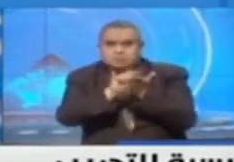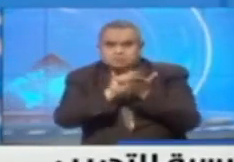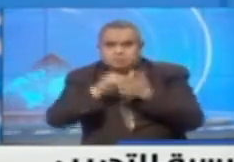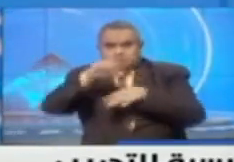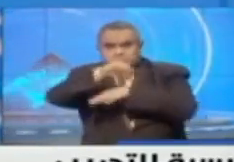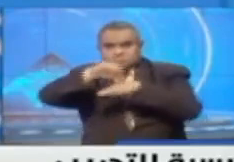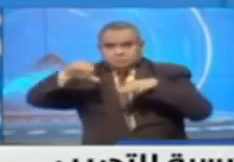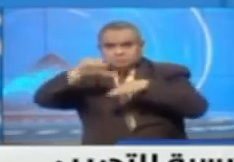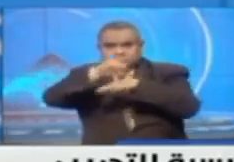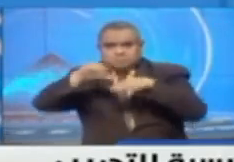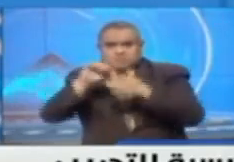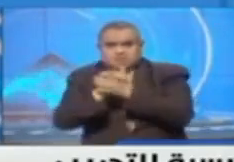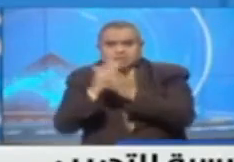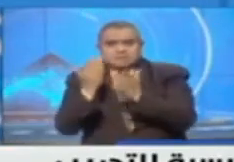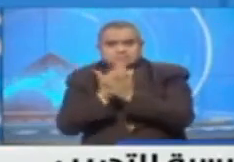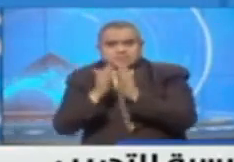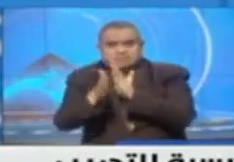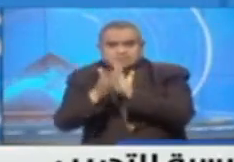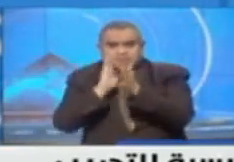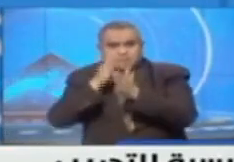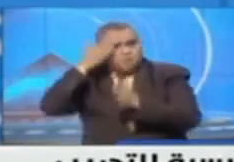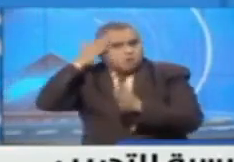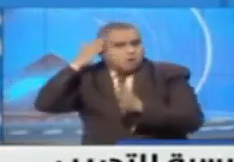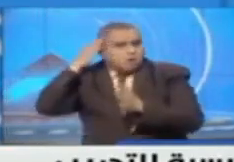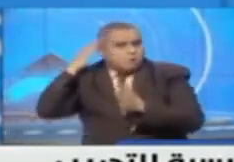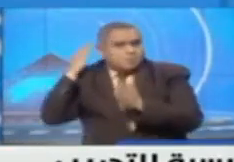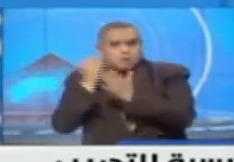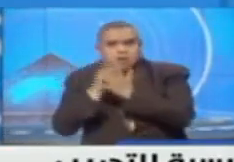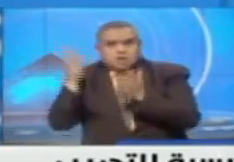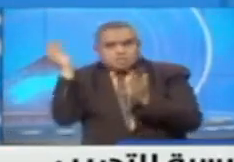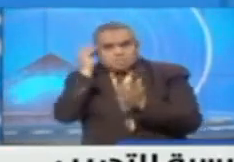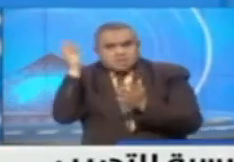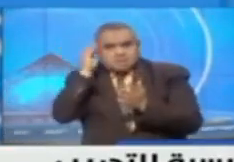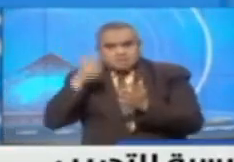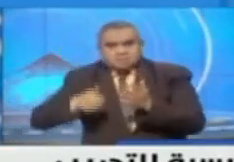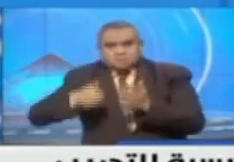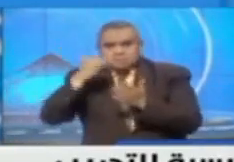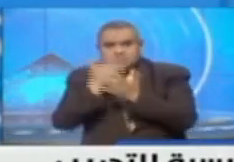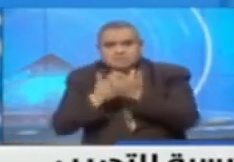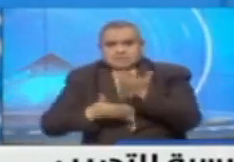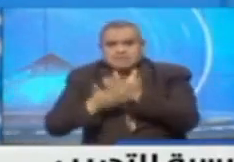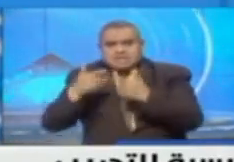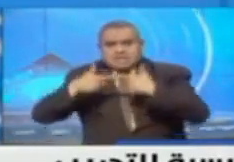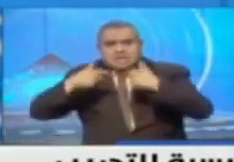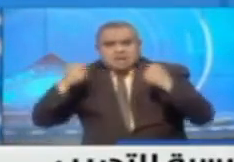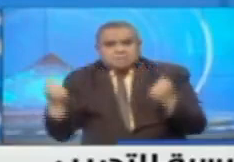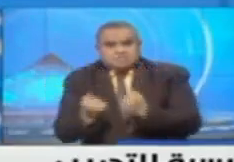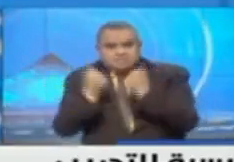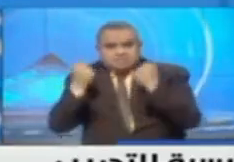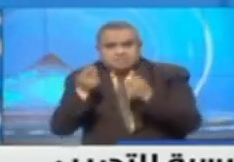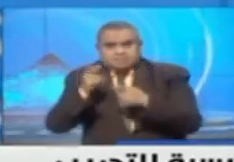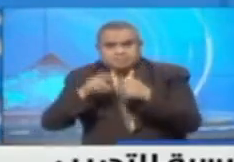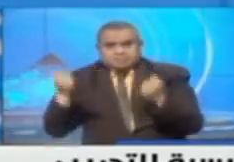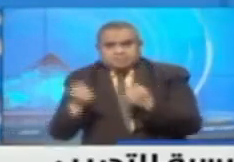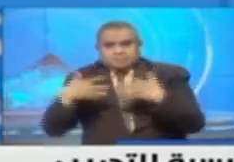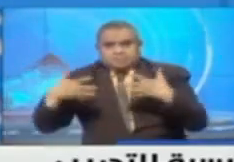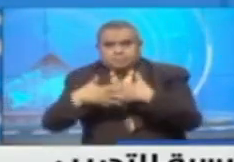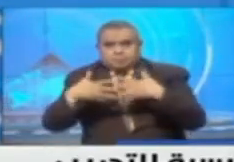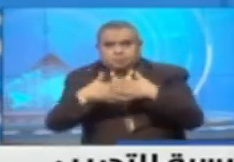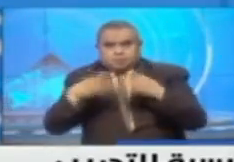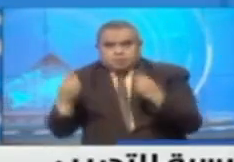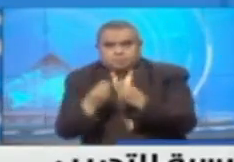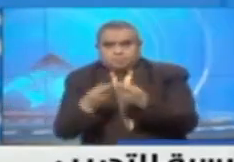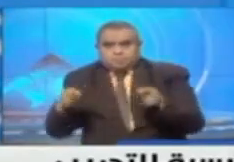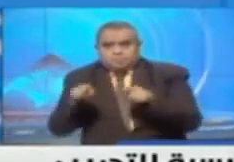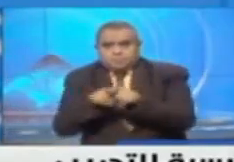الدول الشقيقة وصديقة لتبادل الخبرات والتعرف على أحدث التكتيكات القتالية. كانت فعاليات التدريب